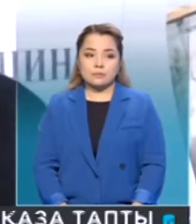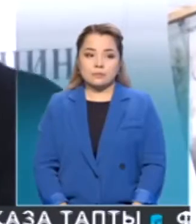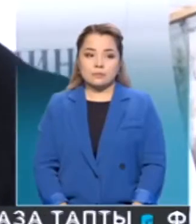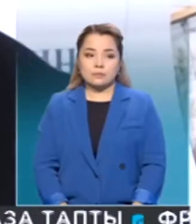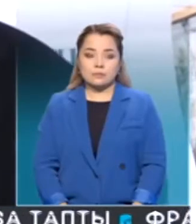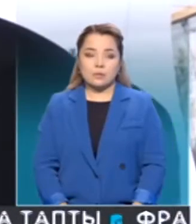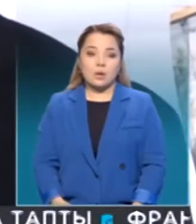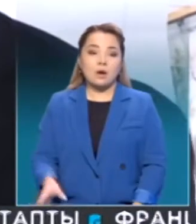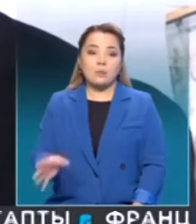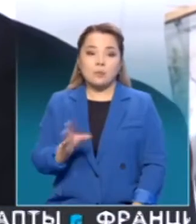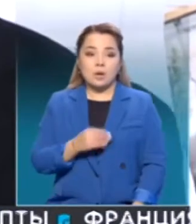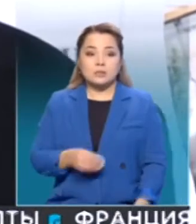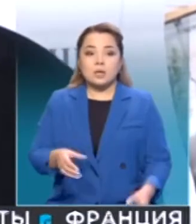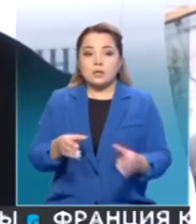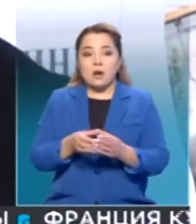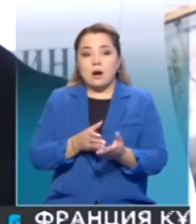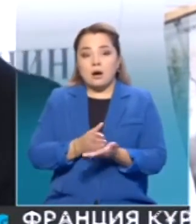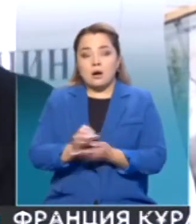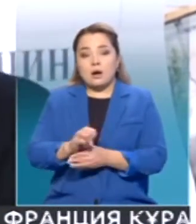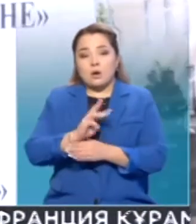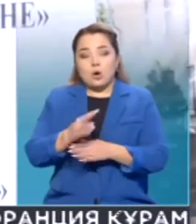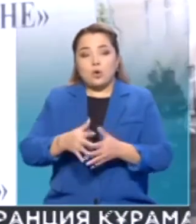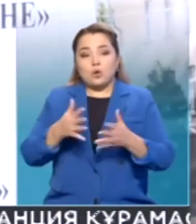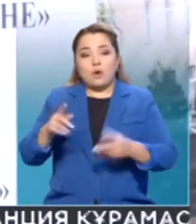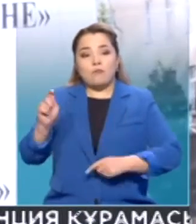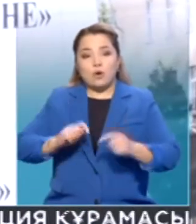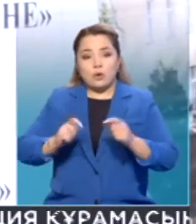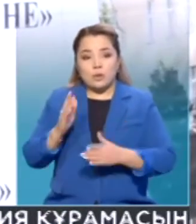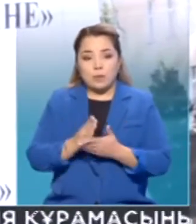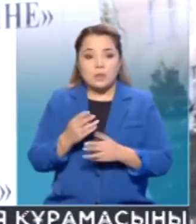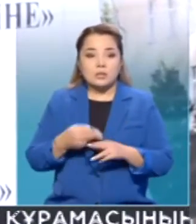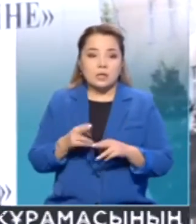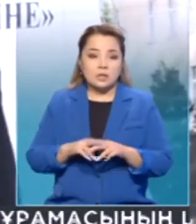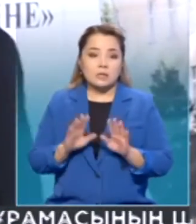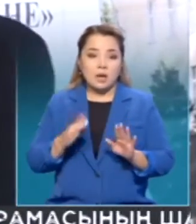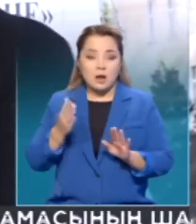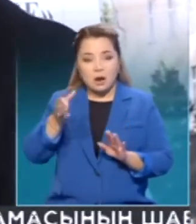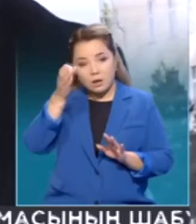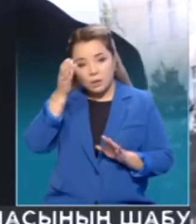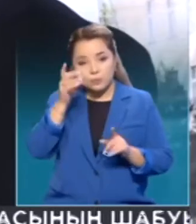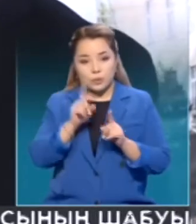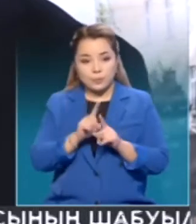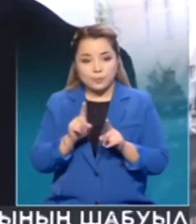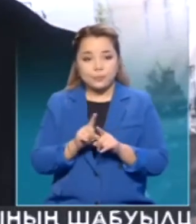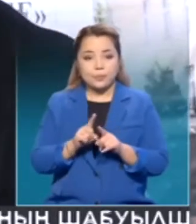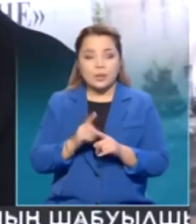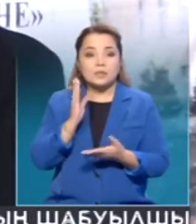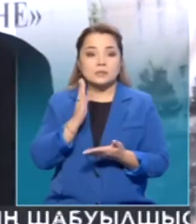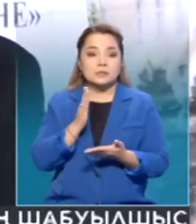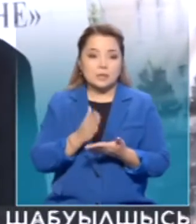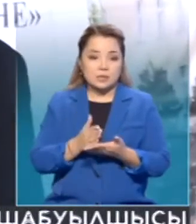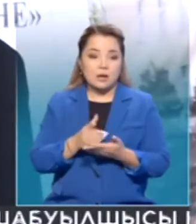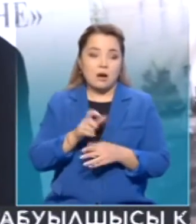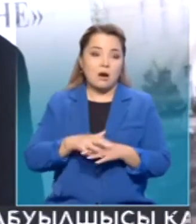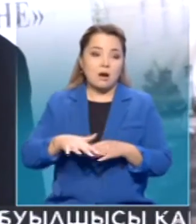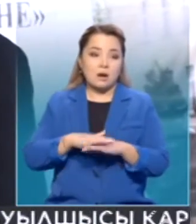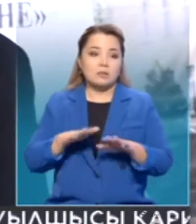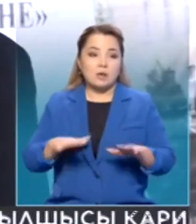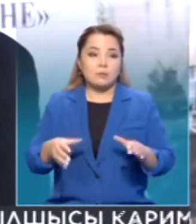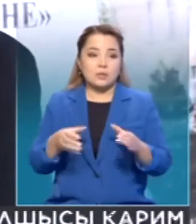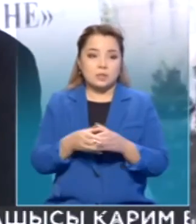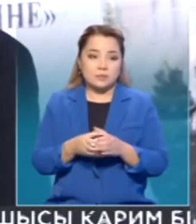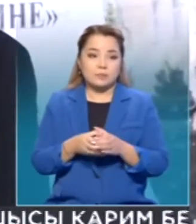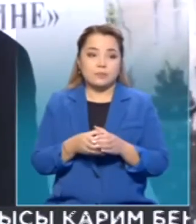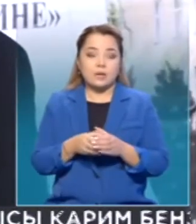Медицина барлық салалары қамтылған үлкен форум болады. Бұл форумға тек қана ғалымдар емес, сонымен қатар тікелей халықпен